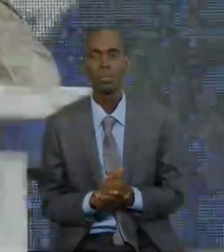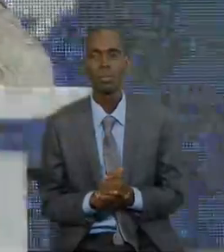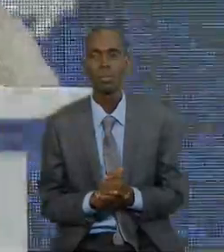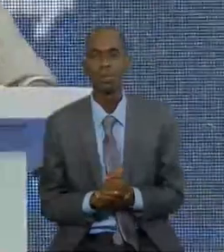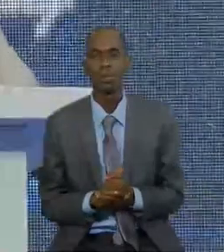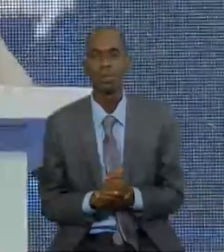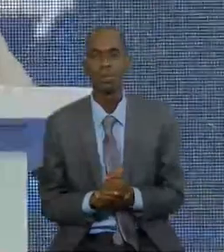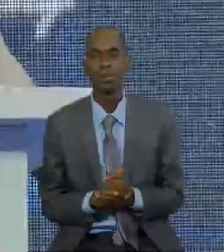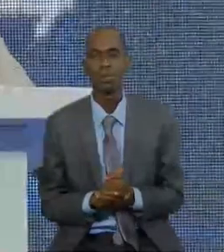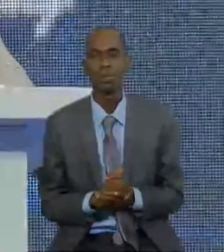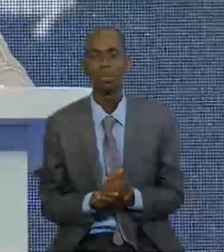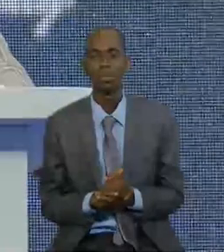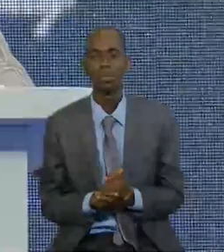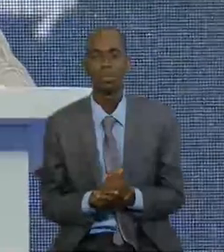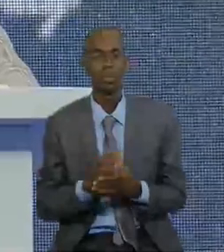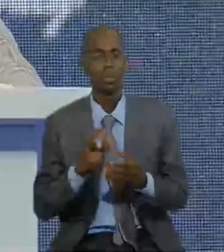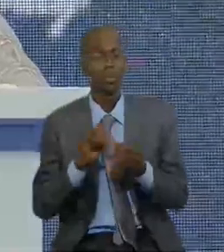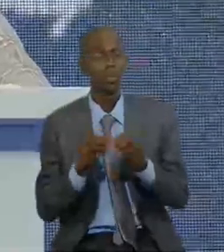soir